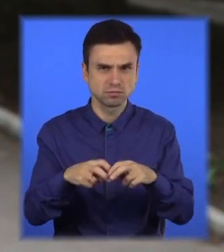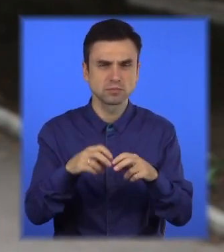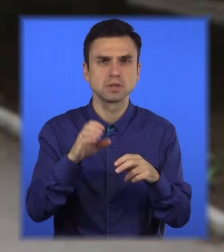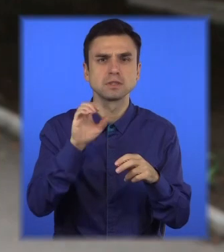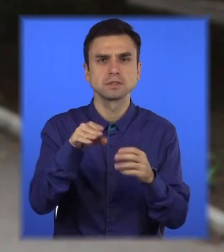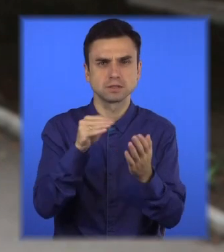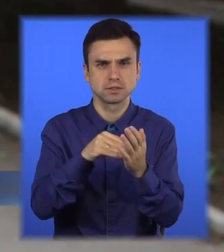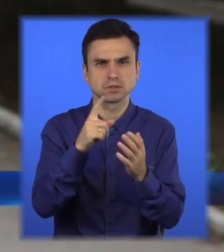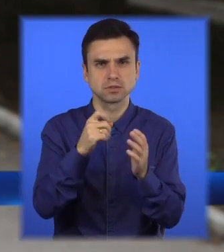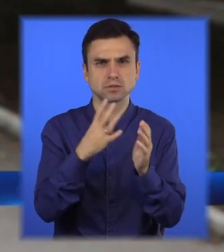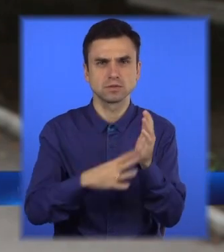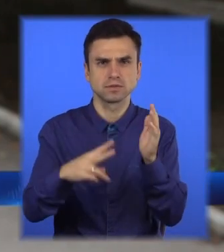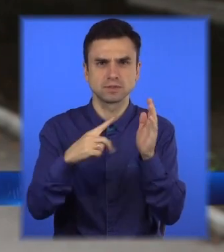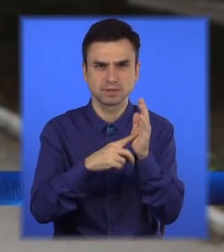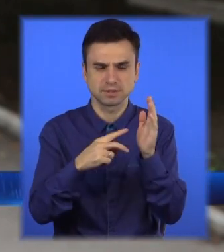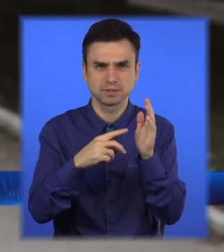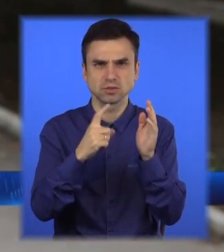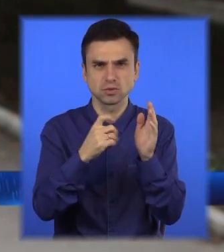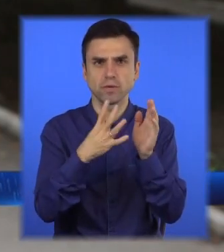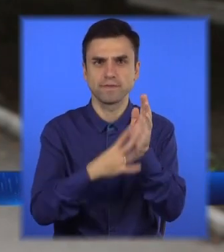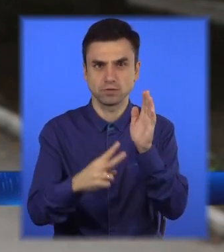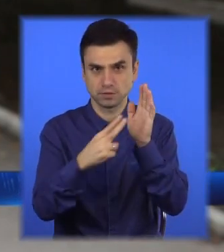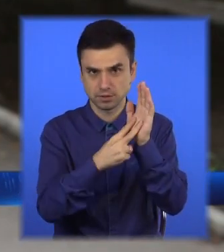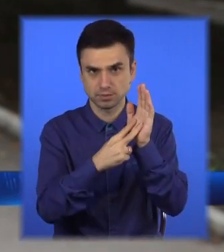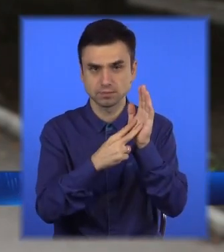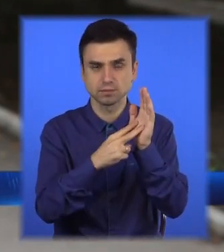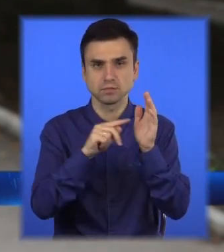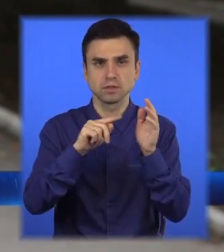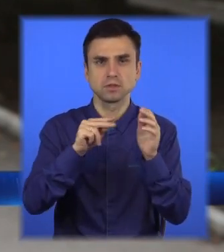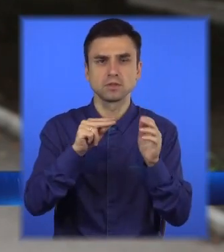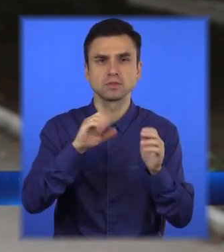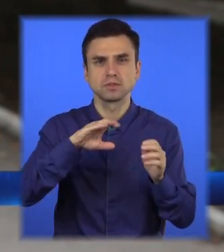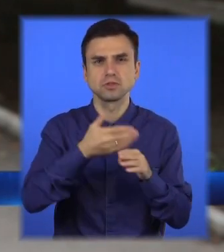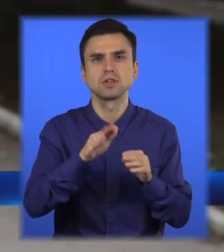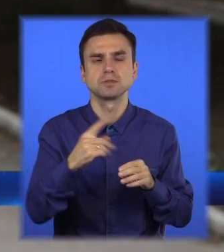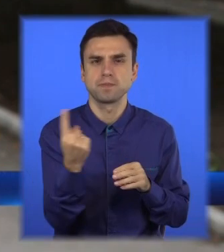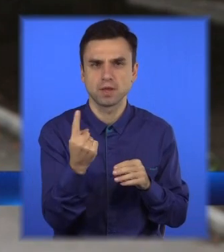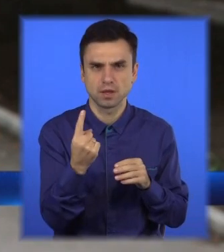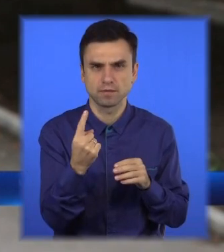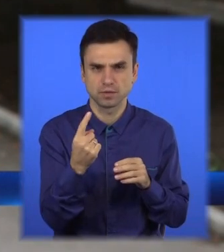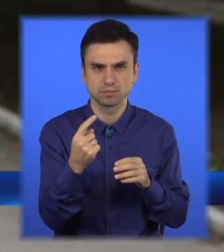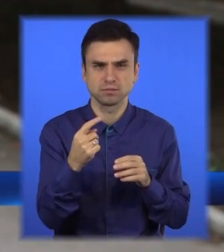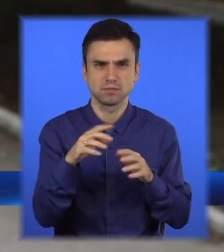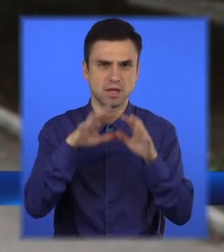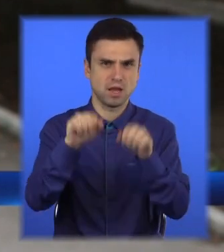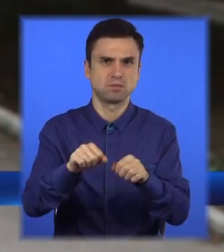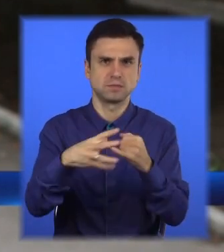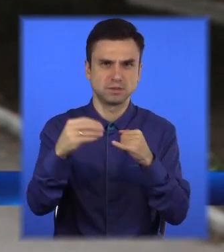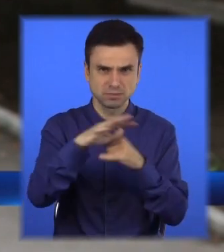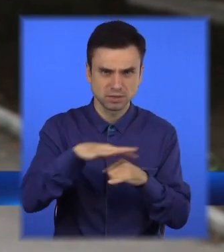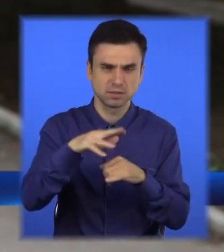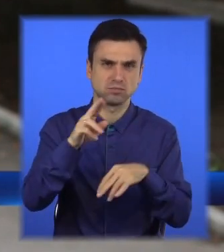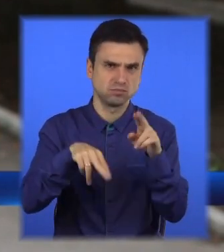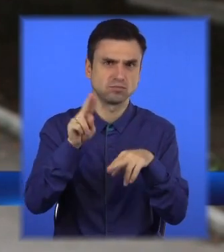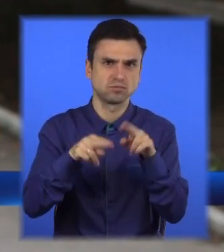статтею 197 з позначкою 1, а саме це самовільне будівництво або заняття земельної ділянки. Максимальна санкція даної